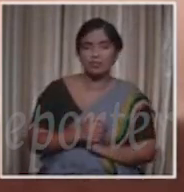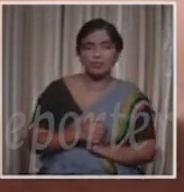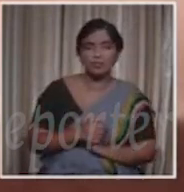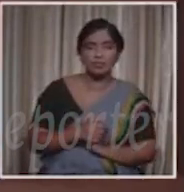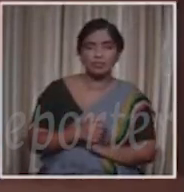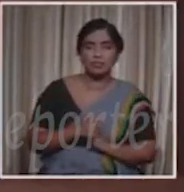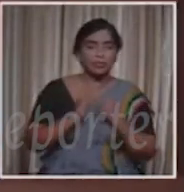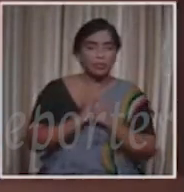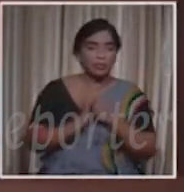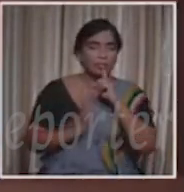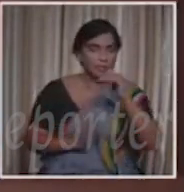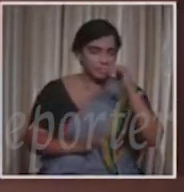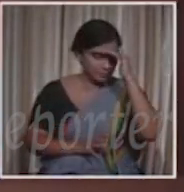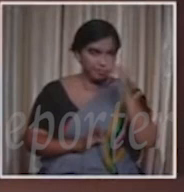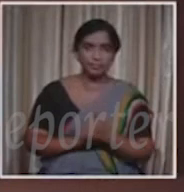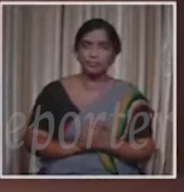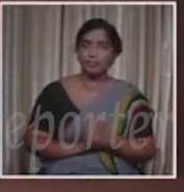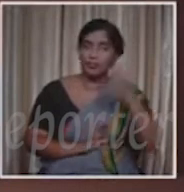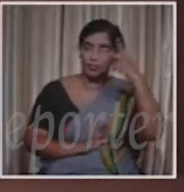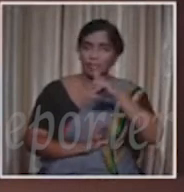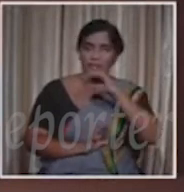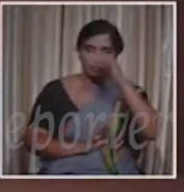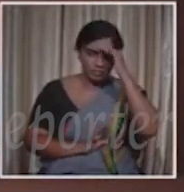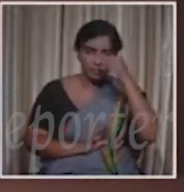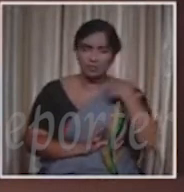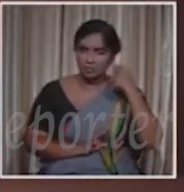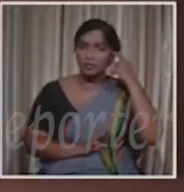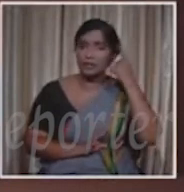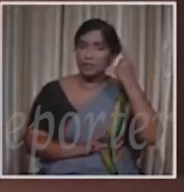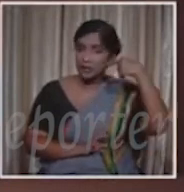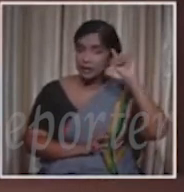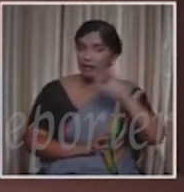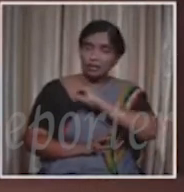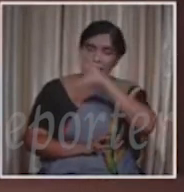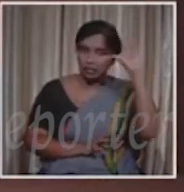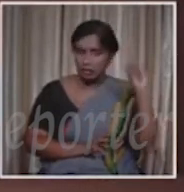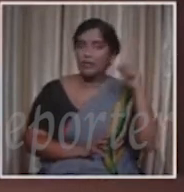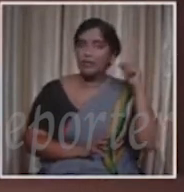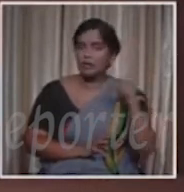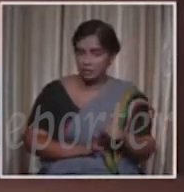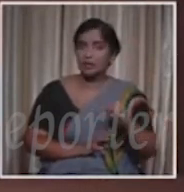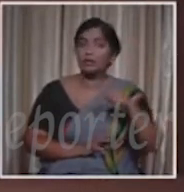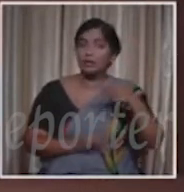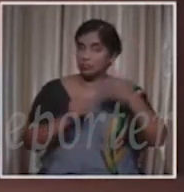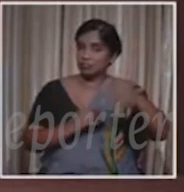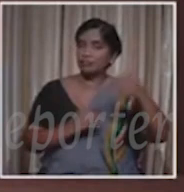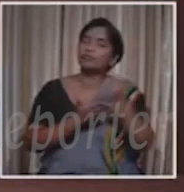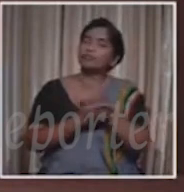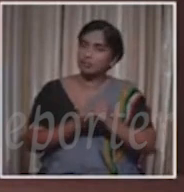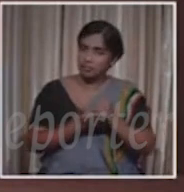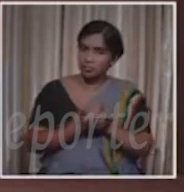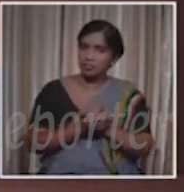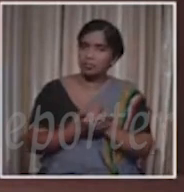ගරු කතානායකතුමනි ගරු නියෝජ්‍ය කතානායක මම හිතනවා ඊයේ දවස පුරාමටත් අදත් අද ඉදිරියේදීත්